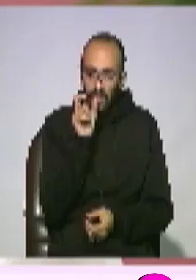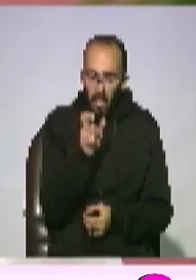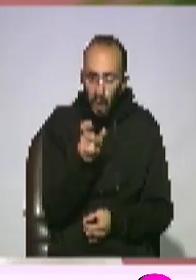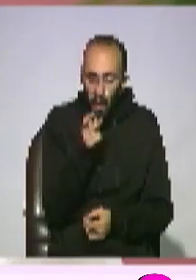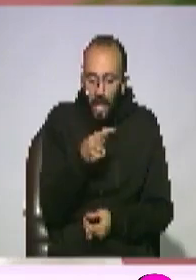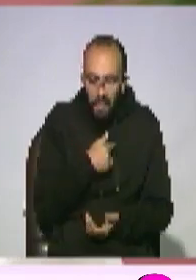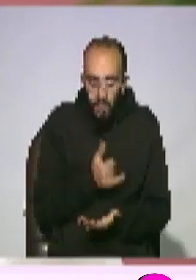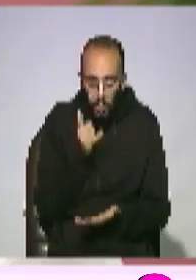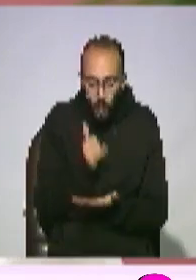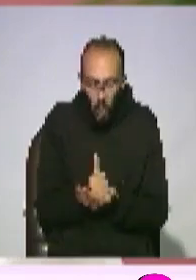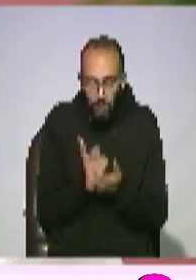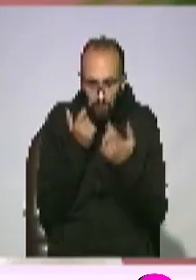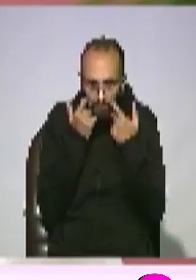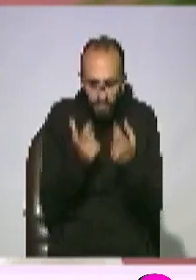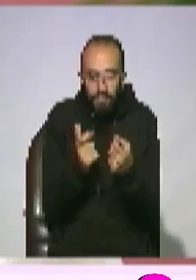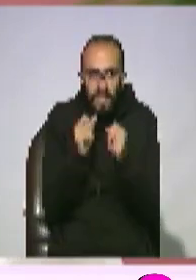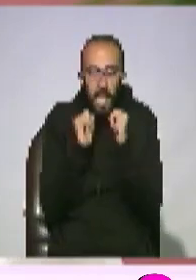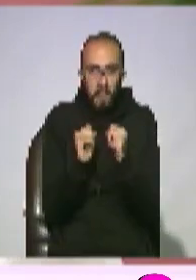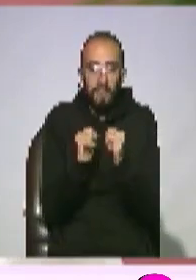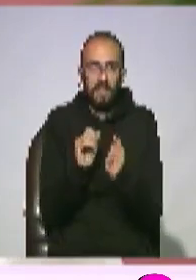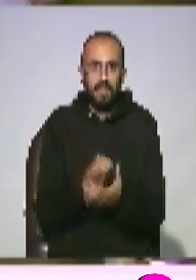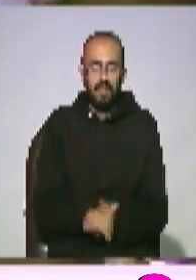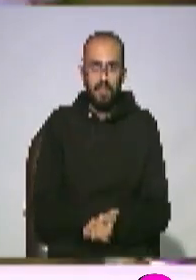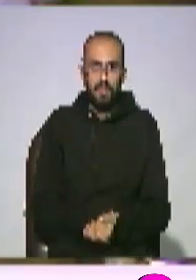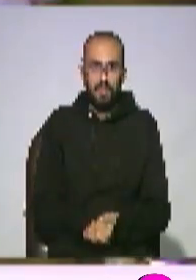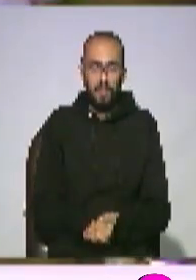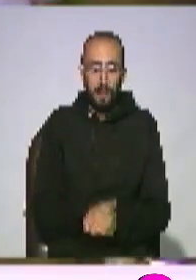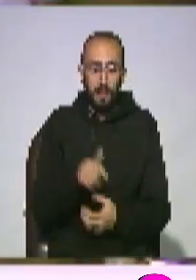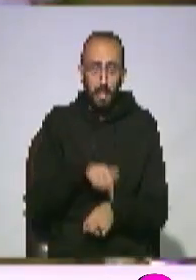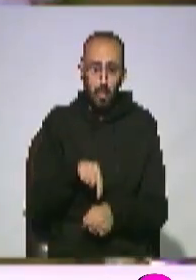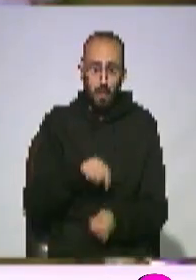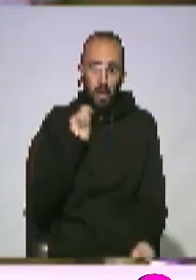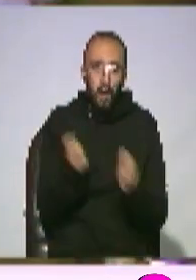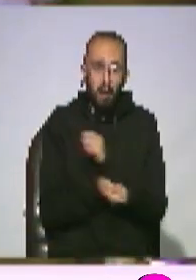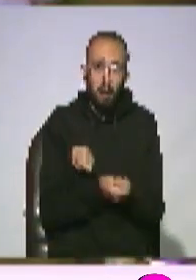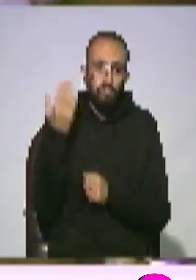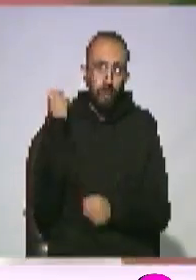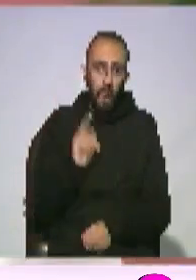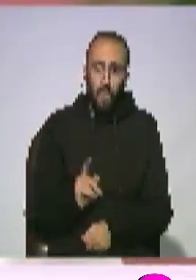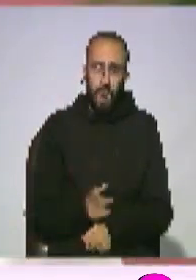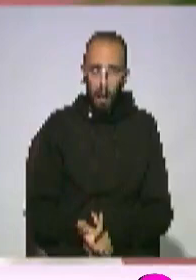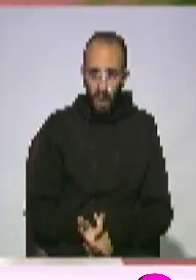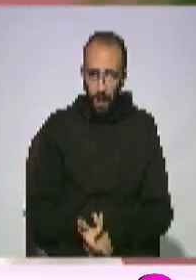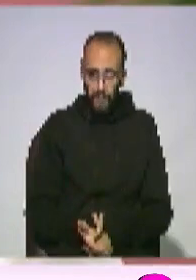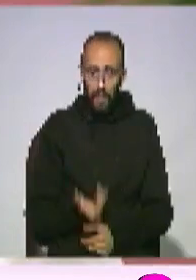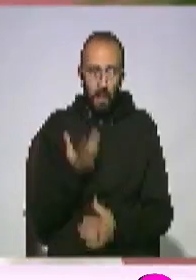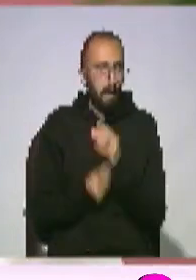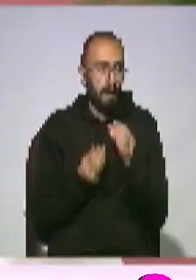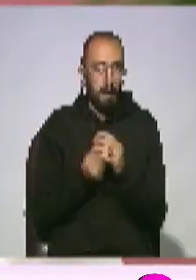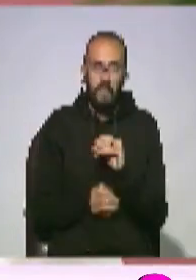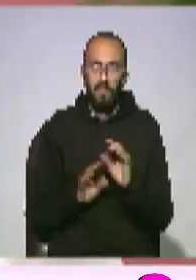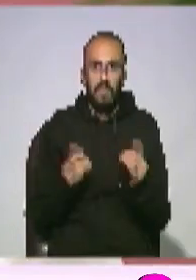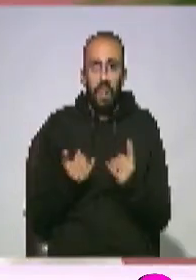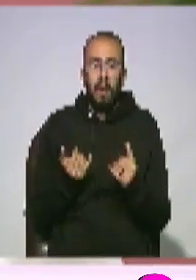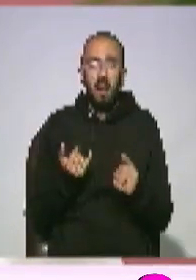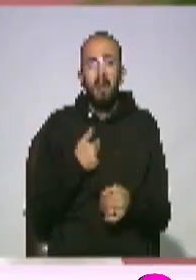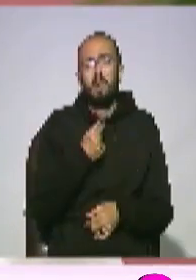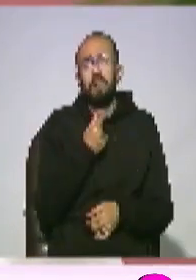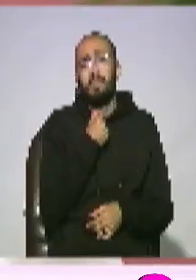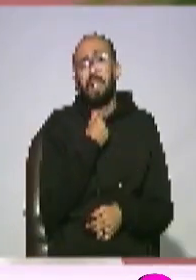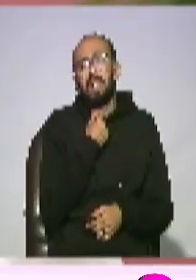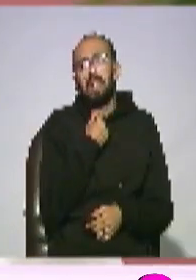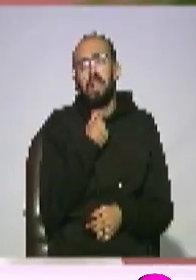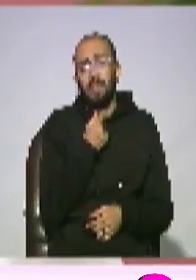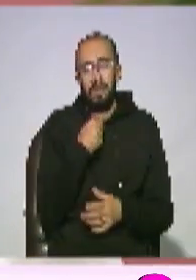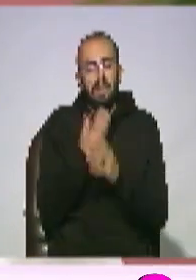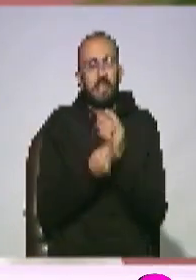مسؤول عنه إنسانيا ونفسيا. الزمن اتغير يا دكتور، الزمن اتغير. والله للأسف أنا بشوف الناس، يعني حتى بعض الناس يقولك والله أنا مسكين، طب إيه